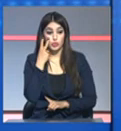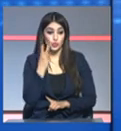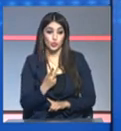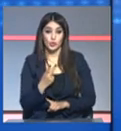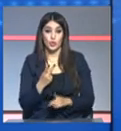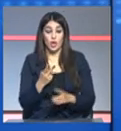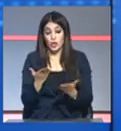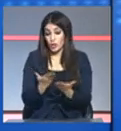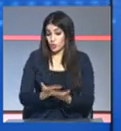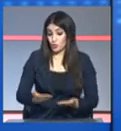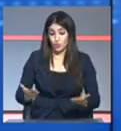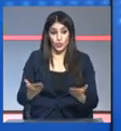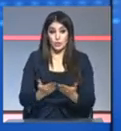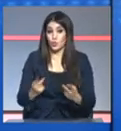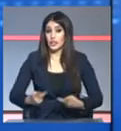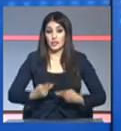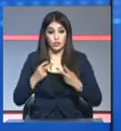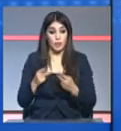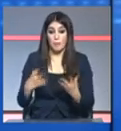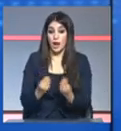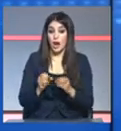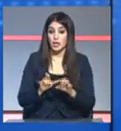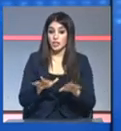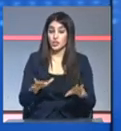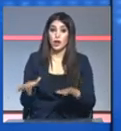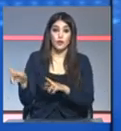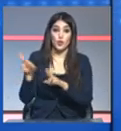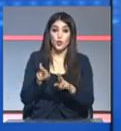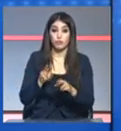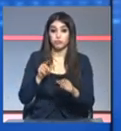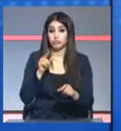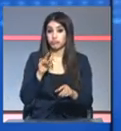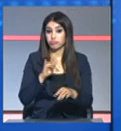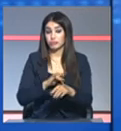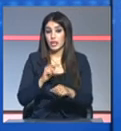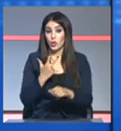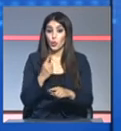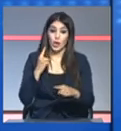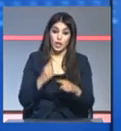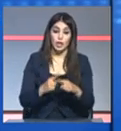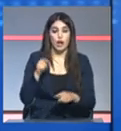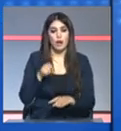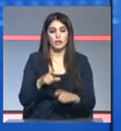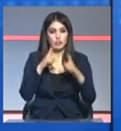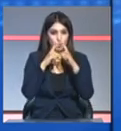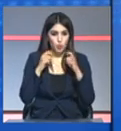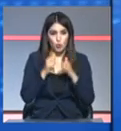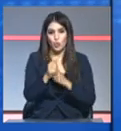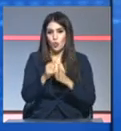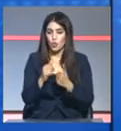الحاله الوبائيه وان يلزم تطبيق الاجراءات وخاصه